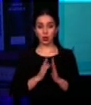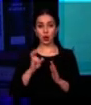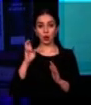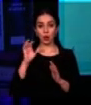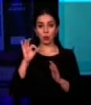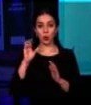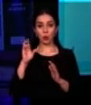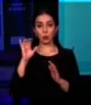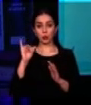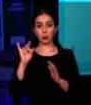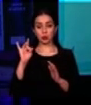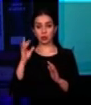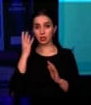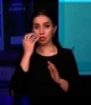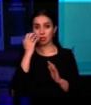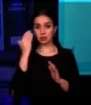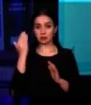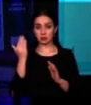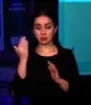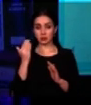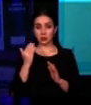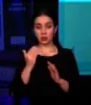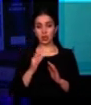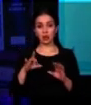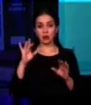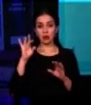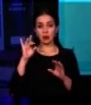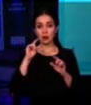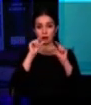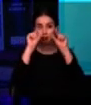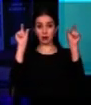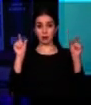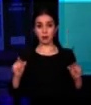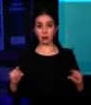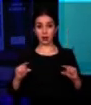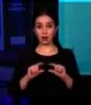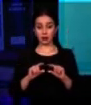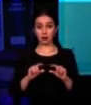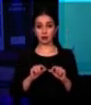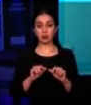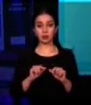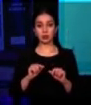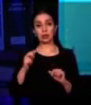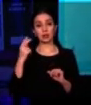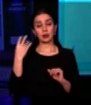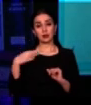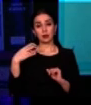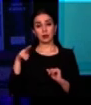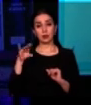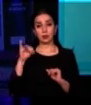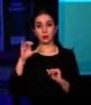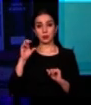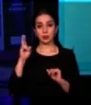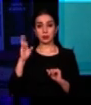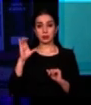Boburning rasmini esa ramkasi 40 piksel bo'lgan 20 o'lchamdagi ramka bilan